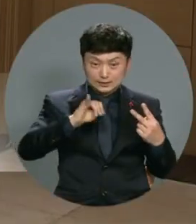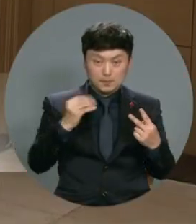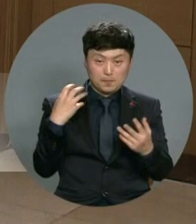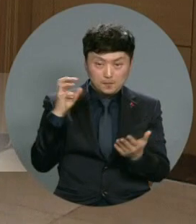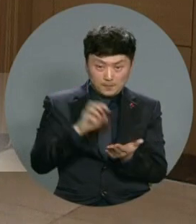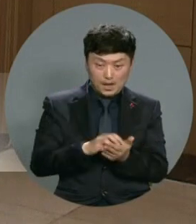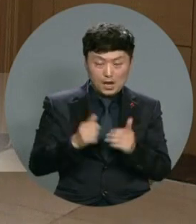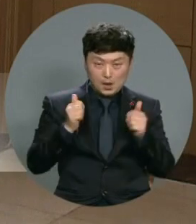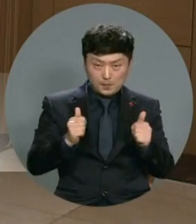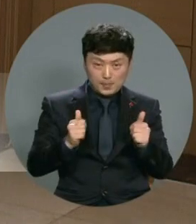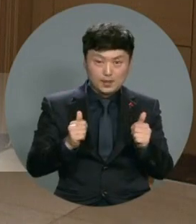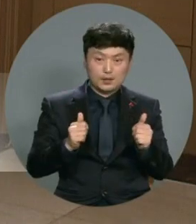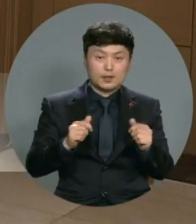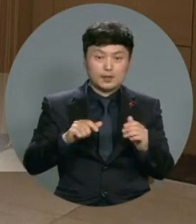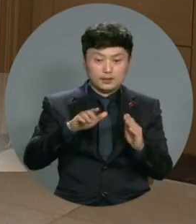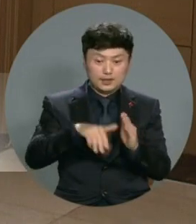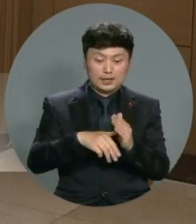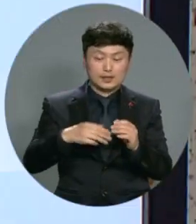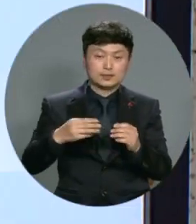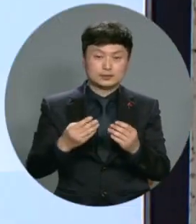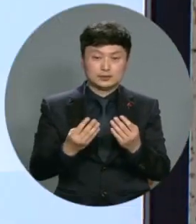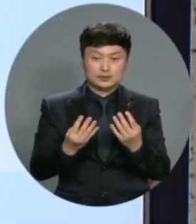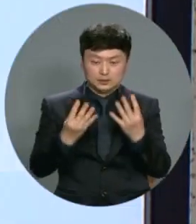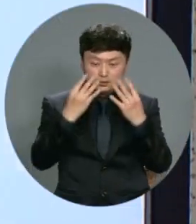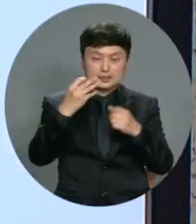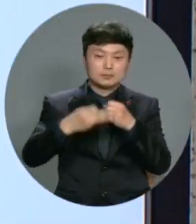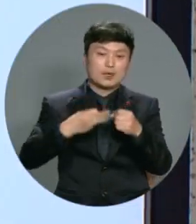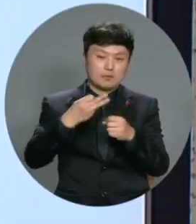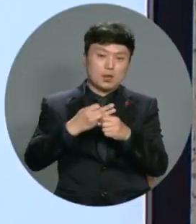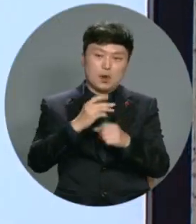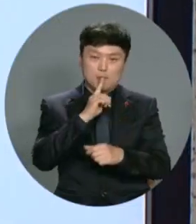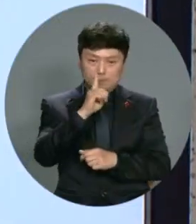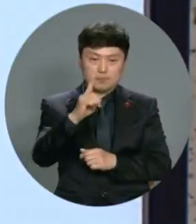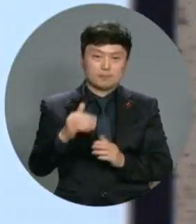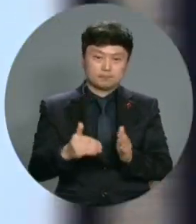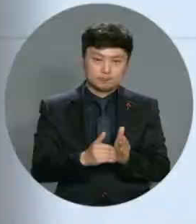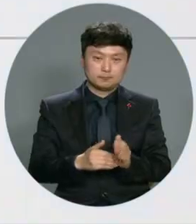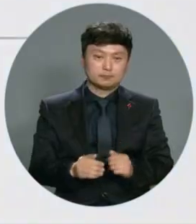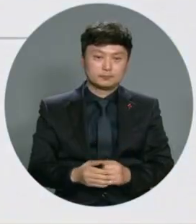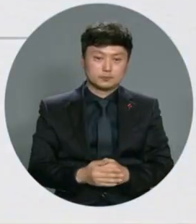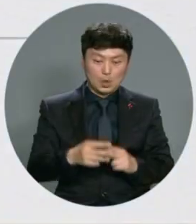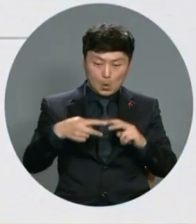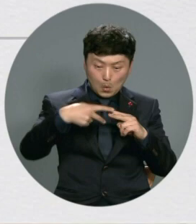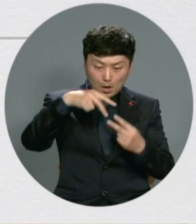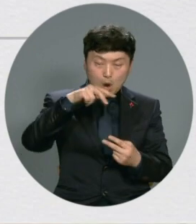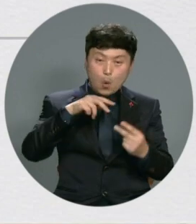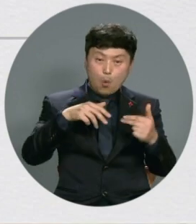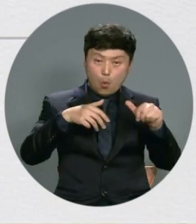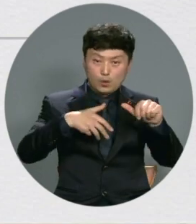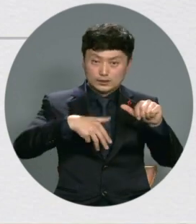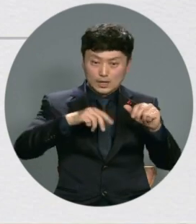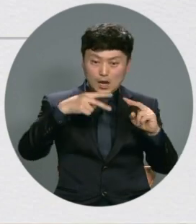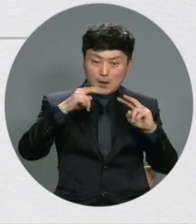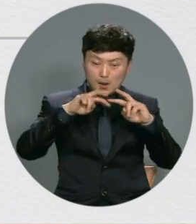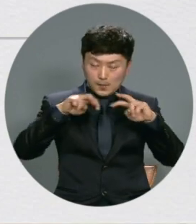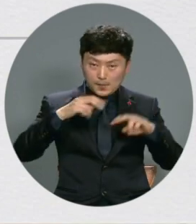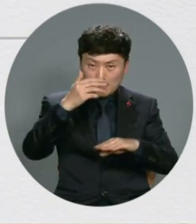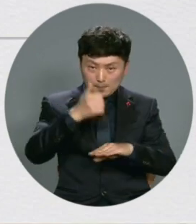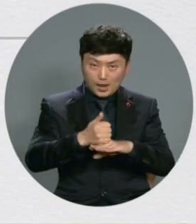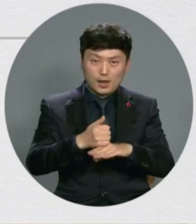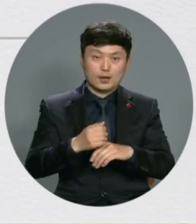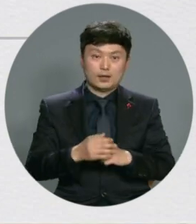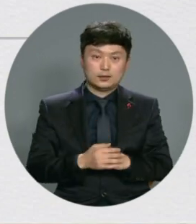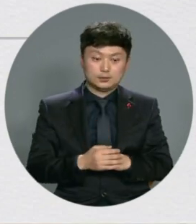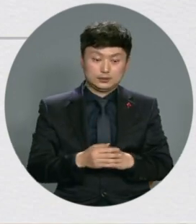파기완송심 결심공판에서도 징역 13년을 구형했습니다 5차 DNA 감정 결과에서도 숨진 아이가